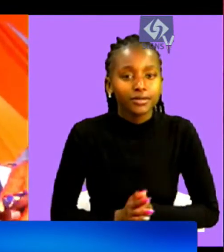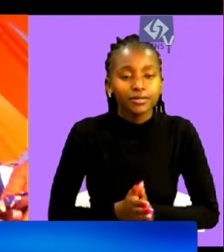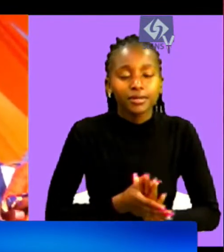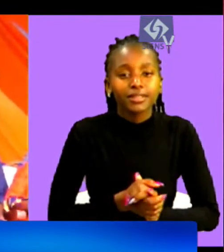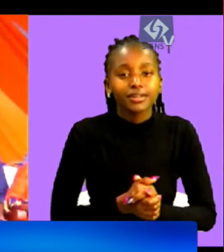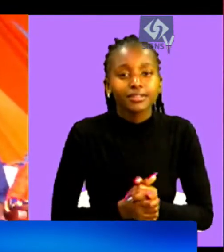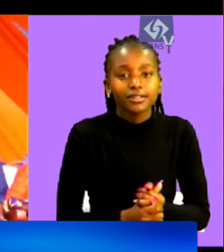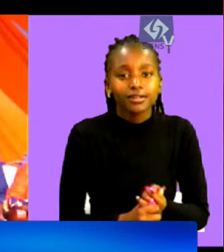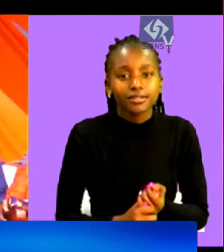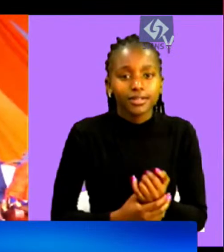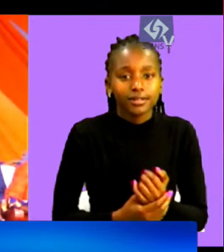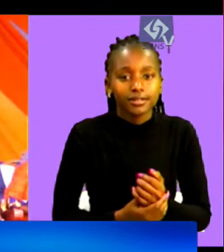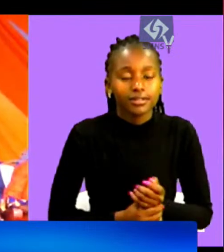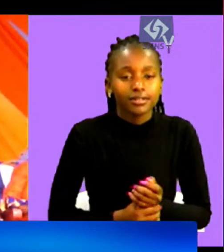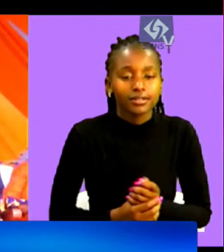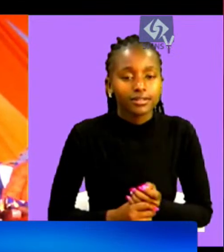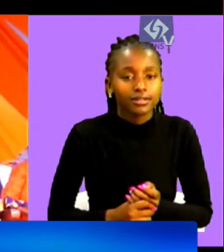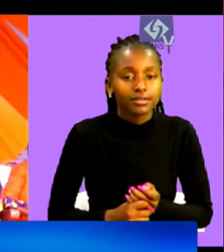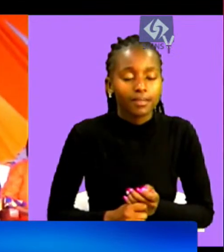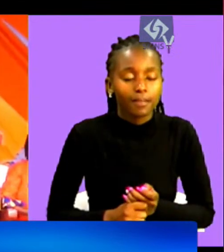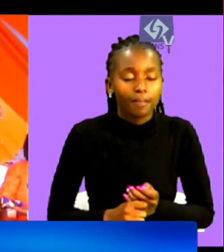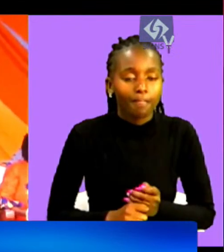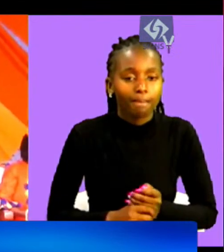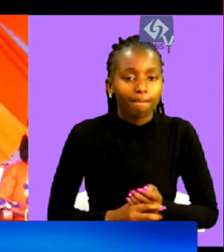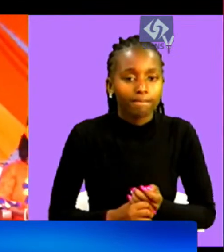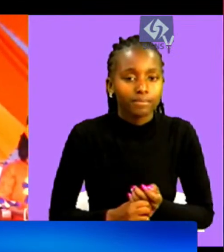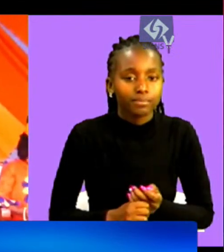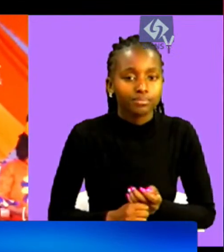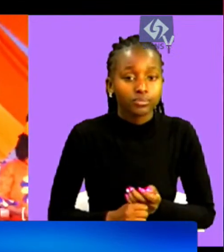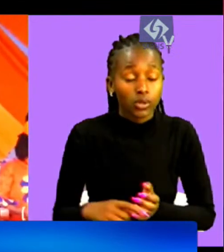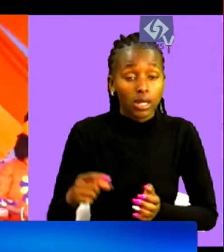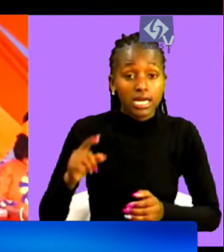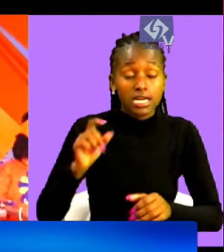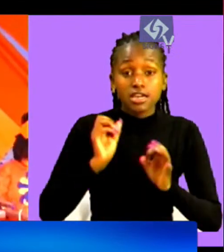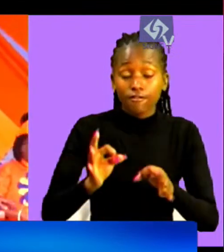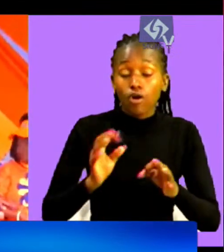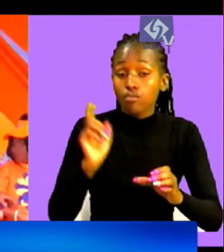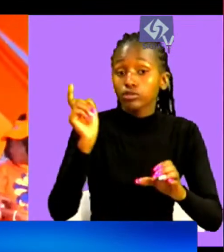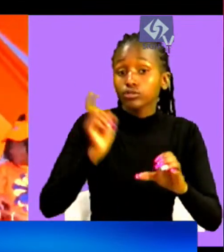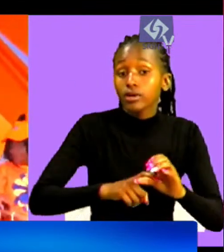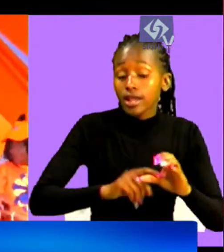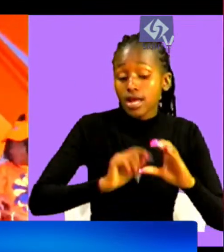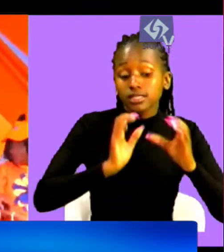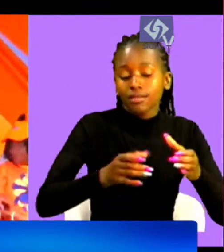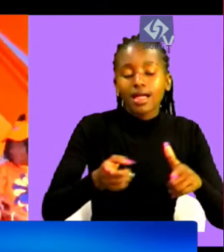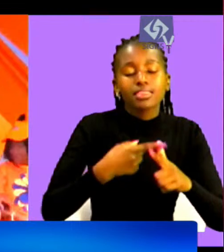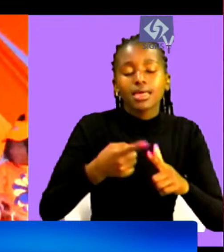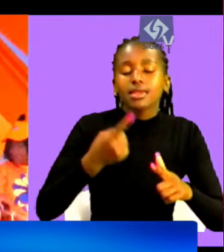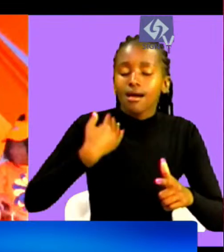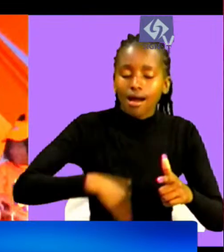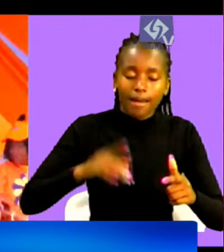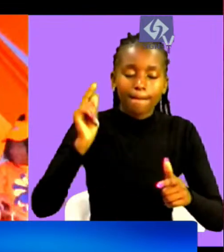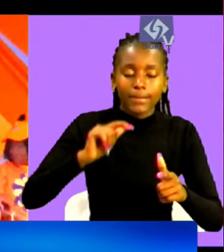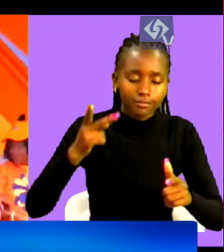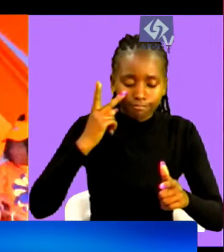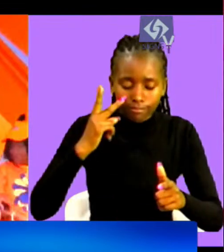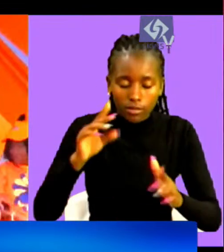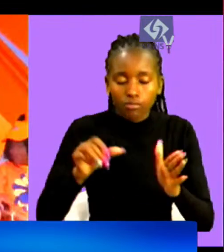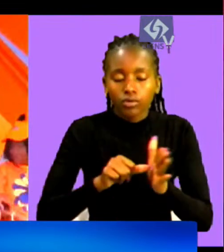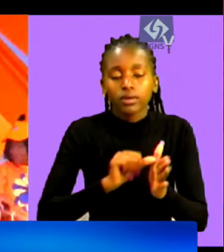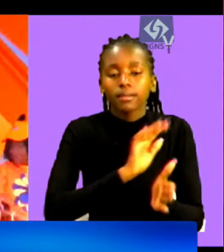Ukiingia ndani ya chama mimi nitaangalia. Ukiingia ndani ya chama vizuri nitaangalia.